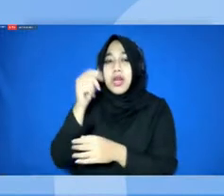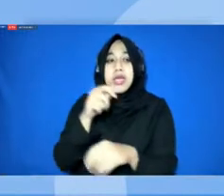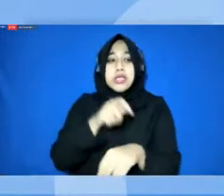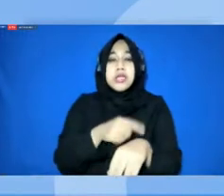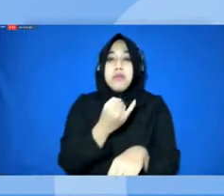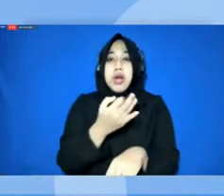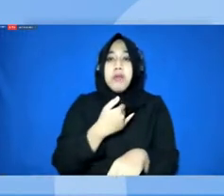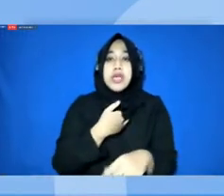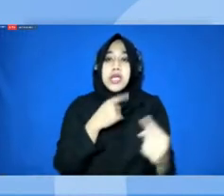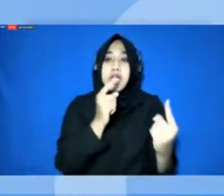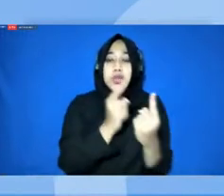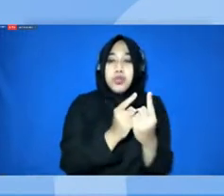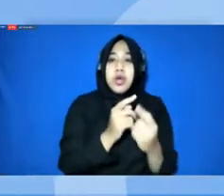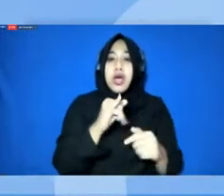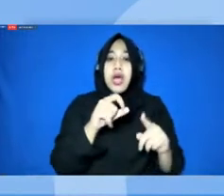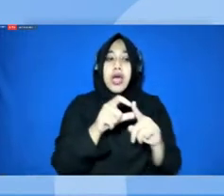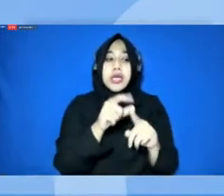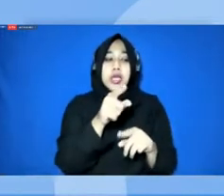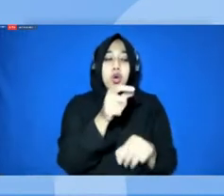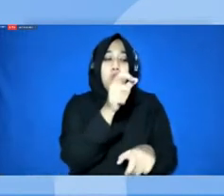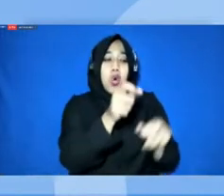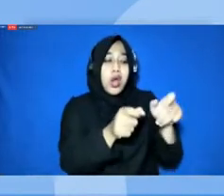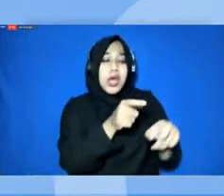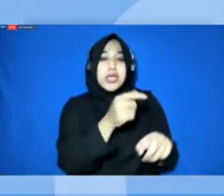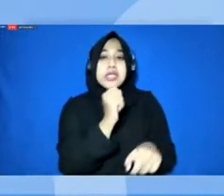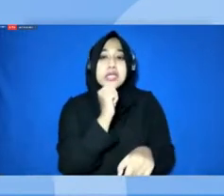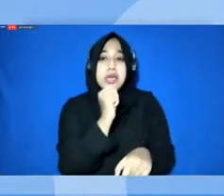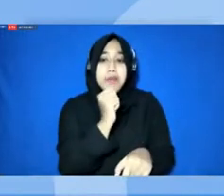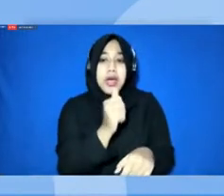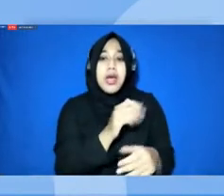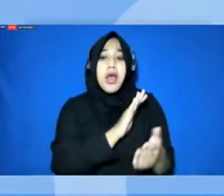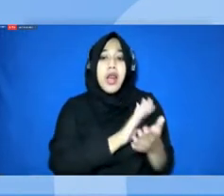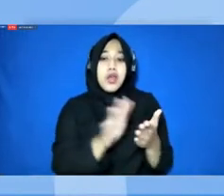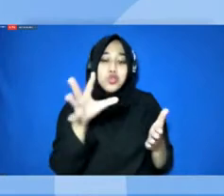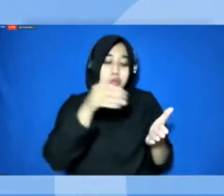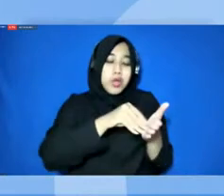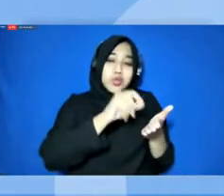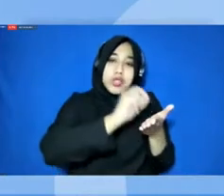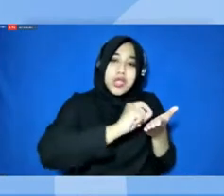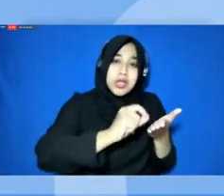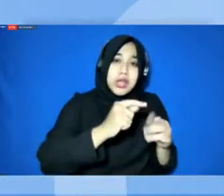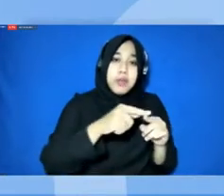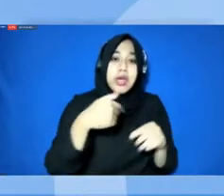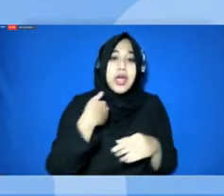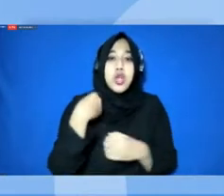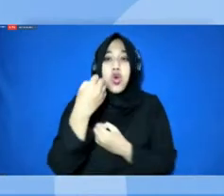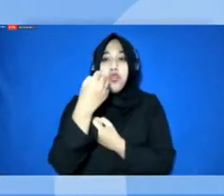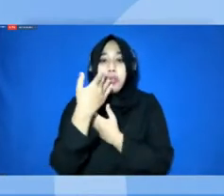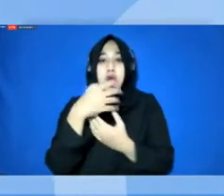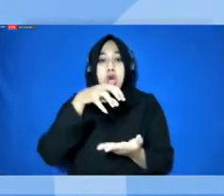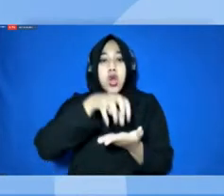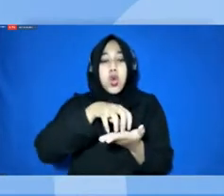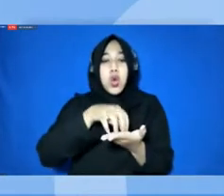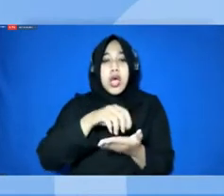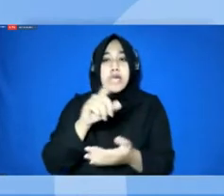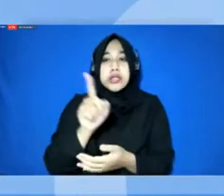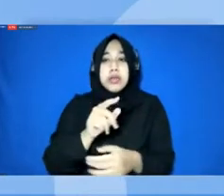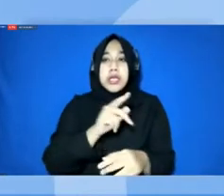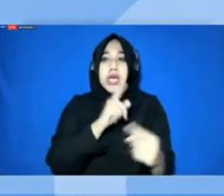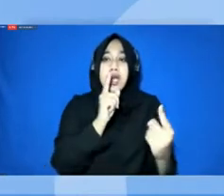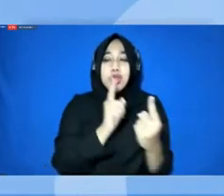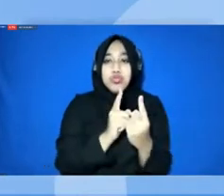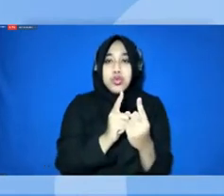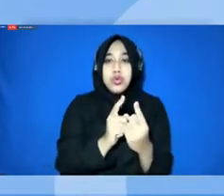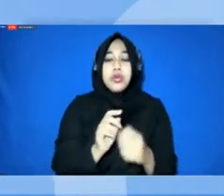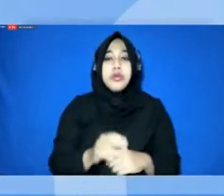dan ID orang itu apa gitu. Jadi itu tercatat, tapi tidak ada informasi atau data mengenai lokasi di mana kita bertemu kontak. Jadi